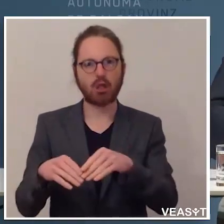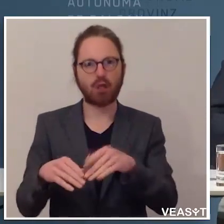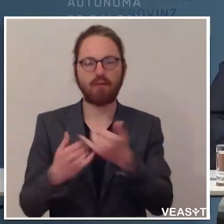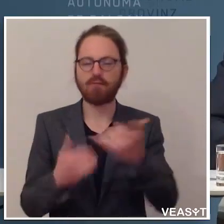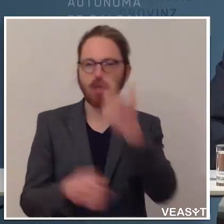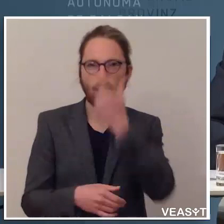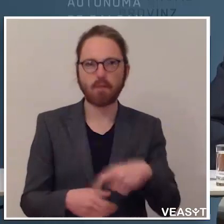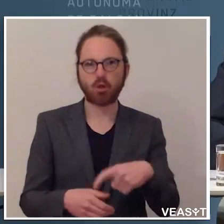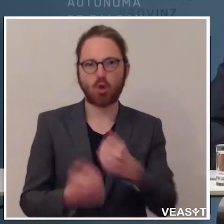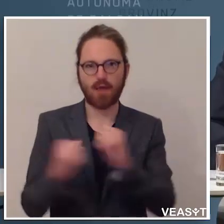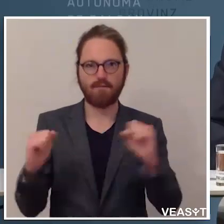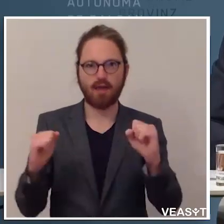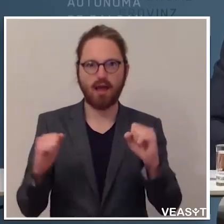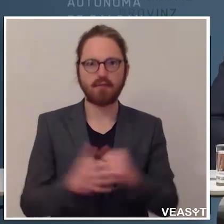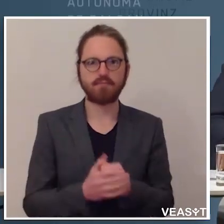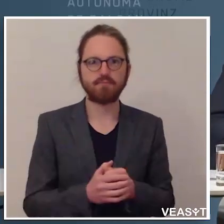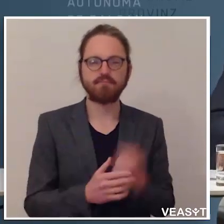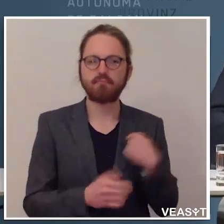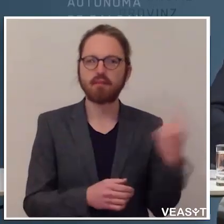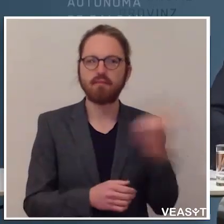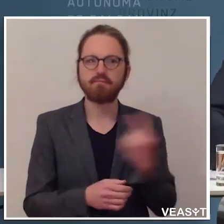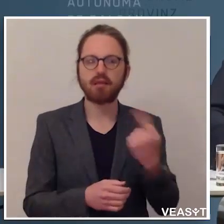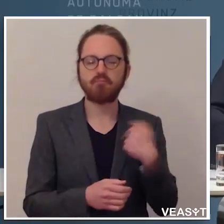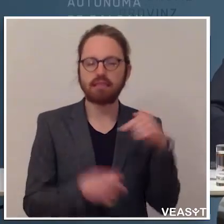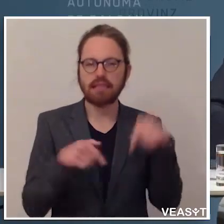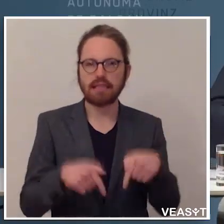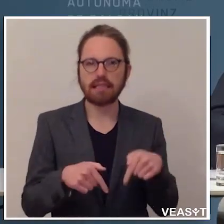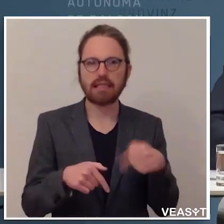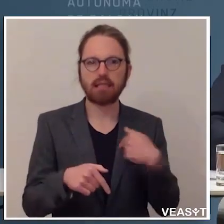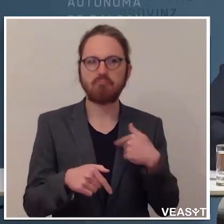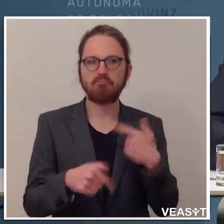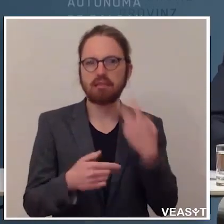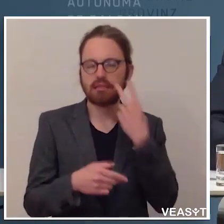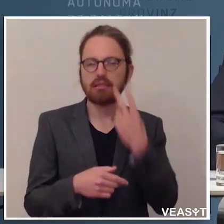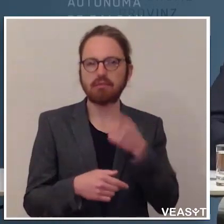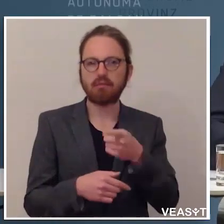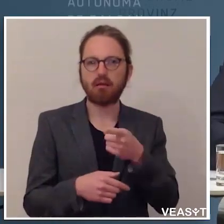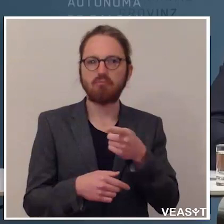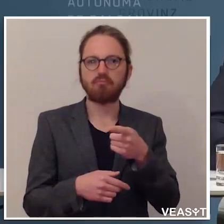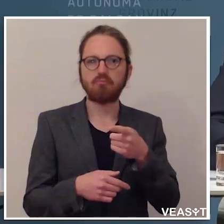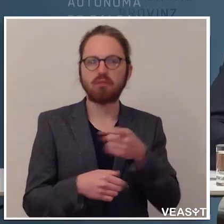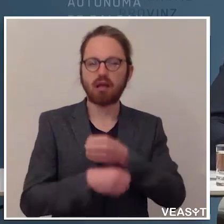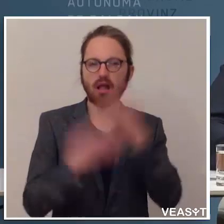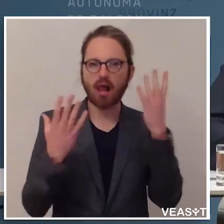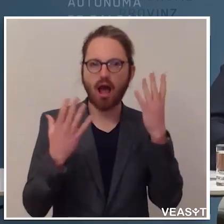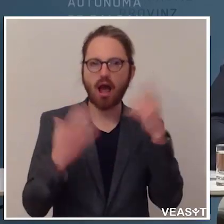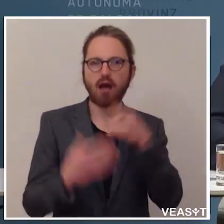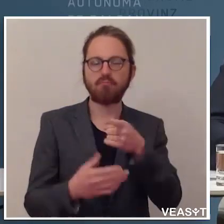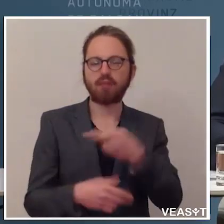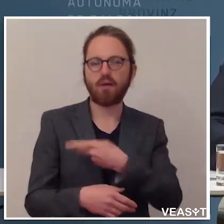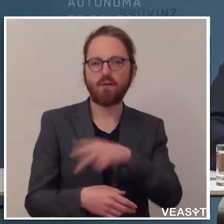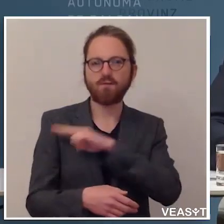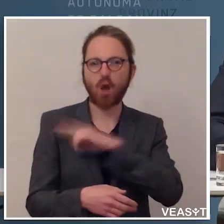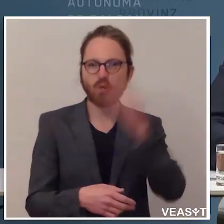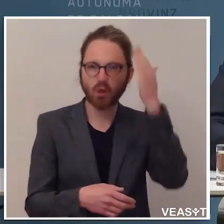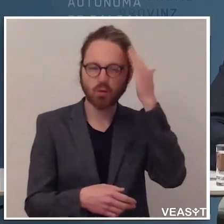persönlichen Freiheiten. Wir haben hier also einen Ansatz, der ganz klar auf dem Verantwortungsbewusstsein